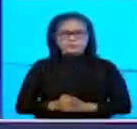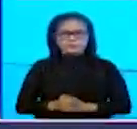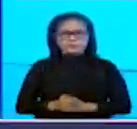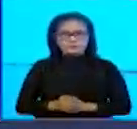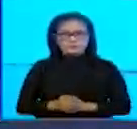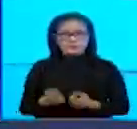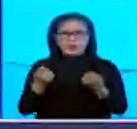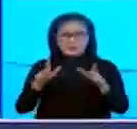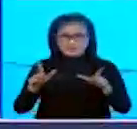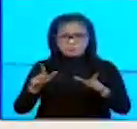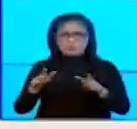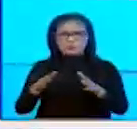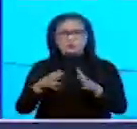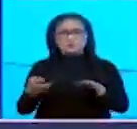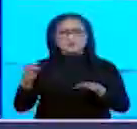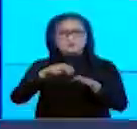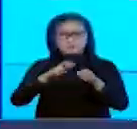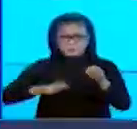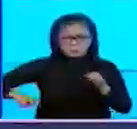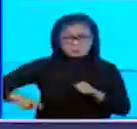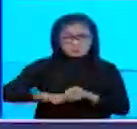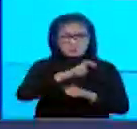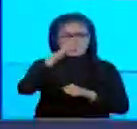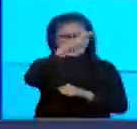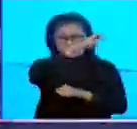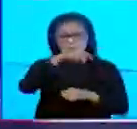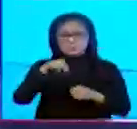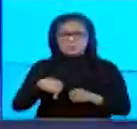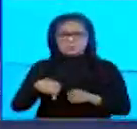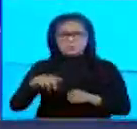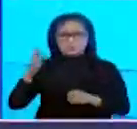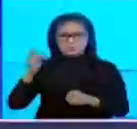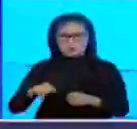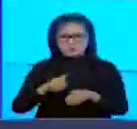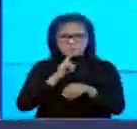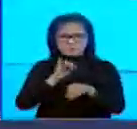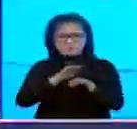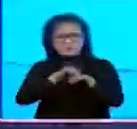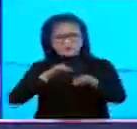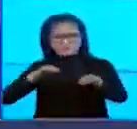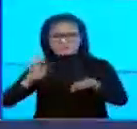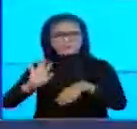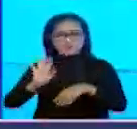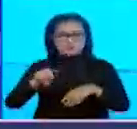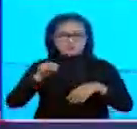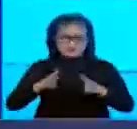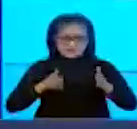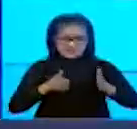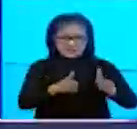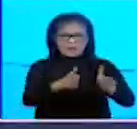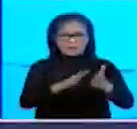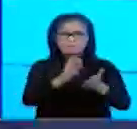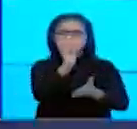raya Puncak terlihat lengang dan juga tidak ada kemacetan di berbagai titik. Di belakang saya yaitu adalah jalan raya Puncak menuju ke arah Puncak, di